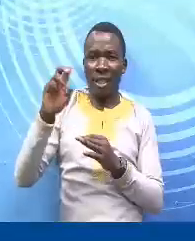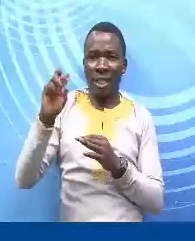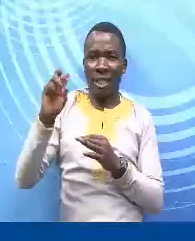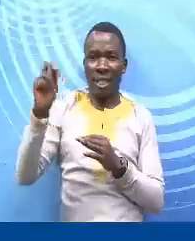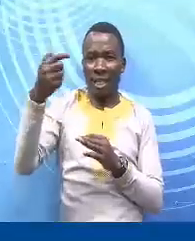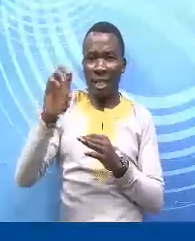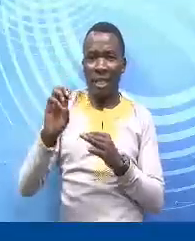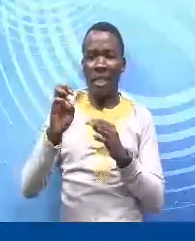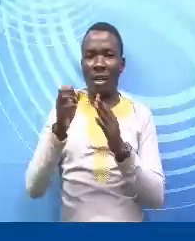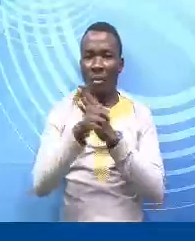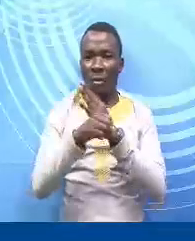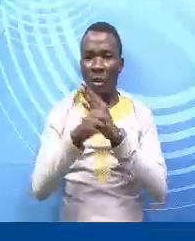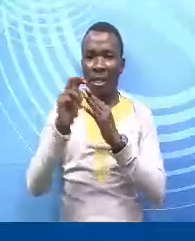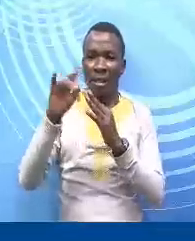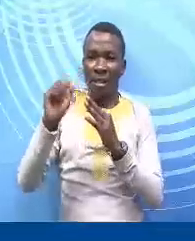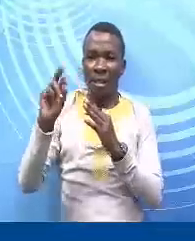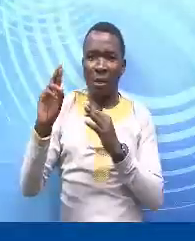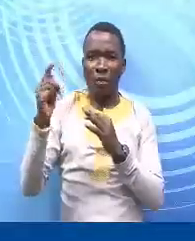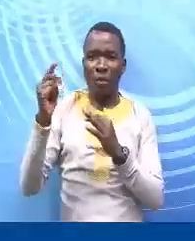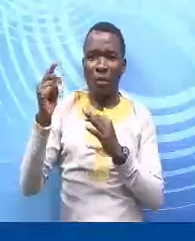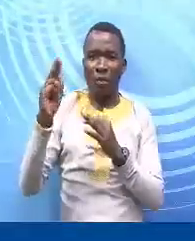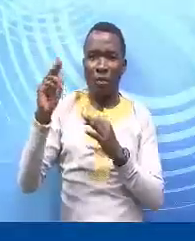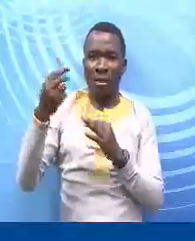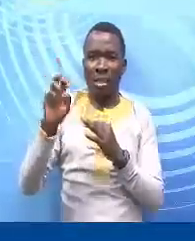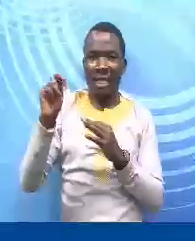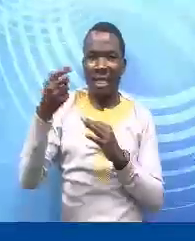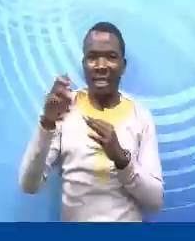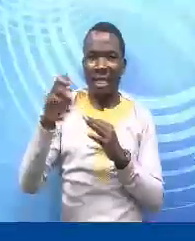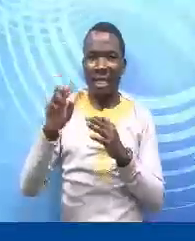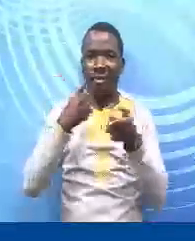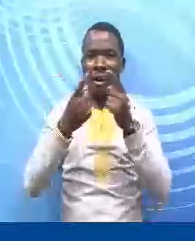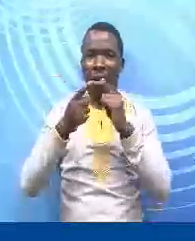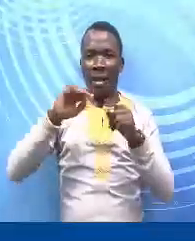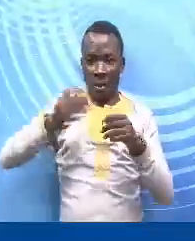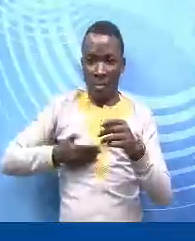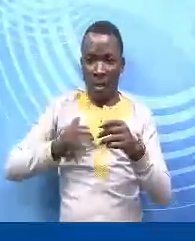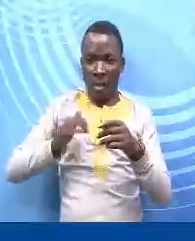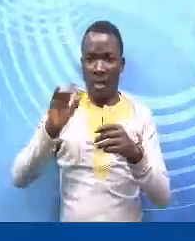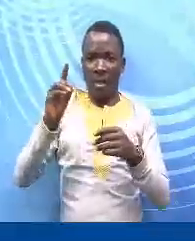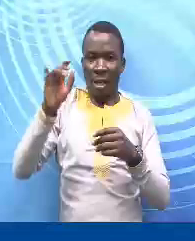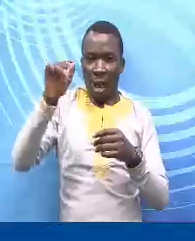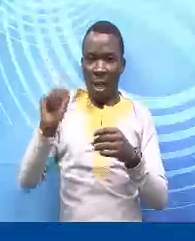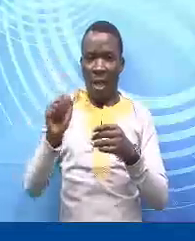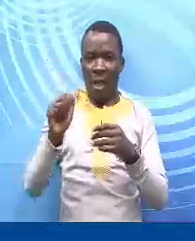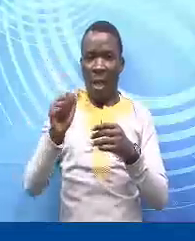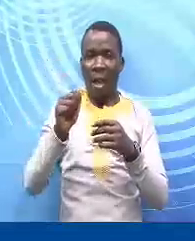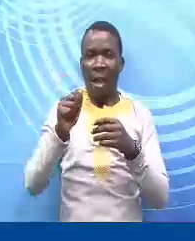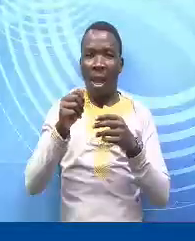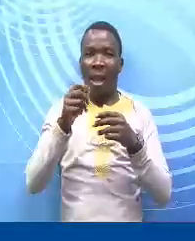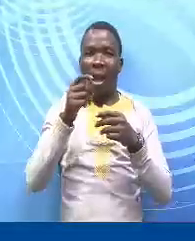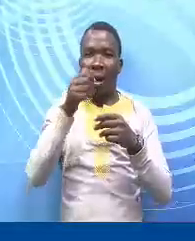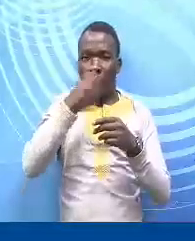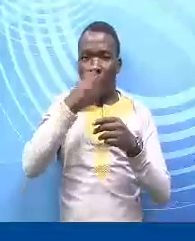Nyarugenge ahabarizwa iki gice cyo ku iposita twavugishije madame Hidaya n'umunyamabanga nshingwabikorwa w'umurenge wa